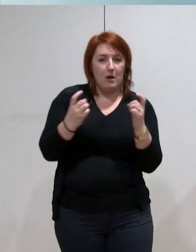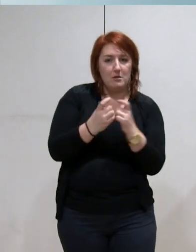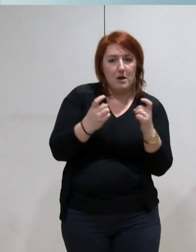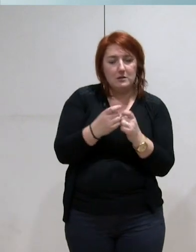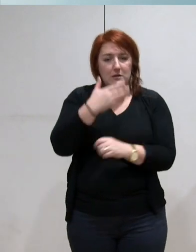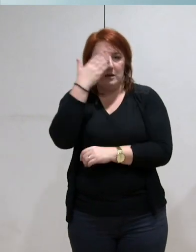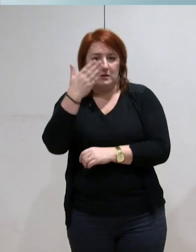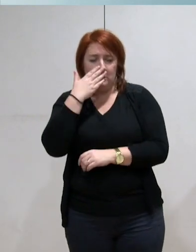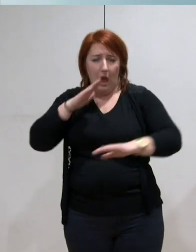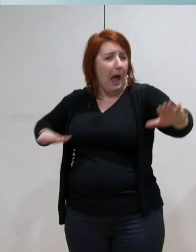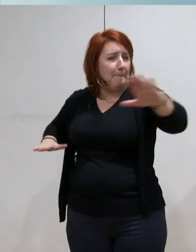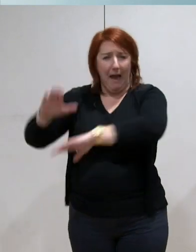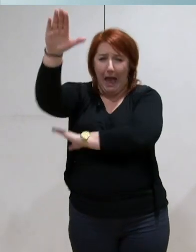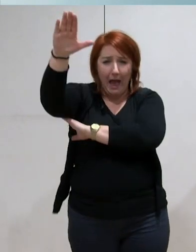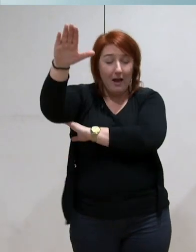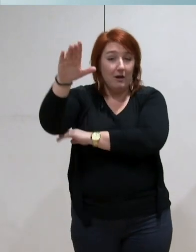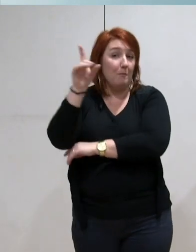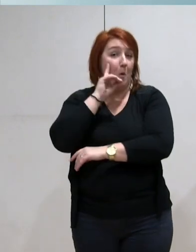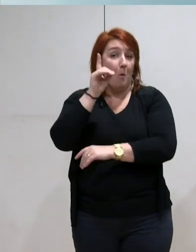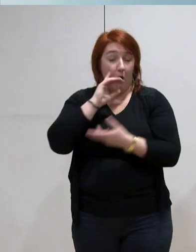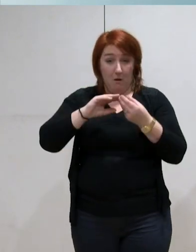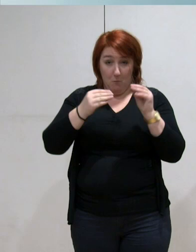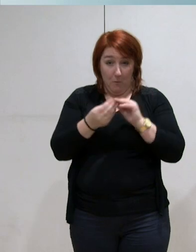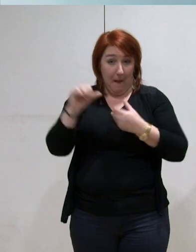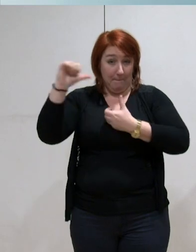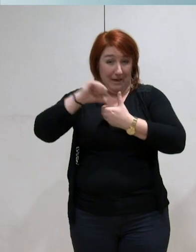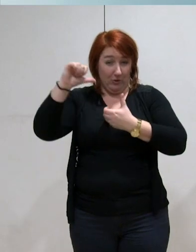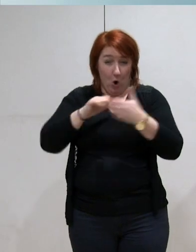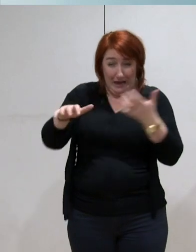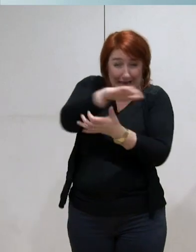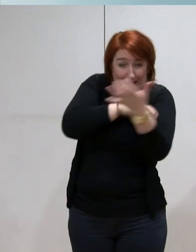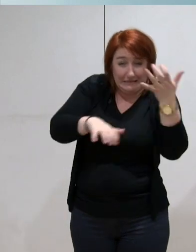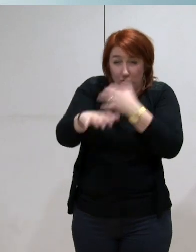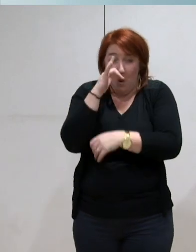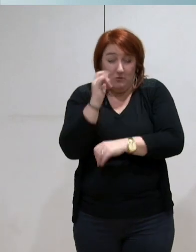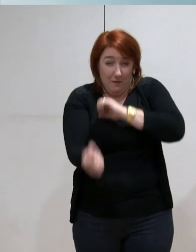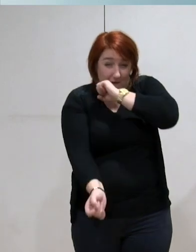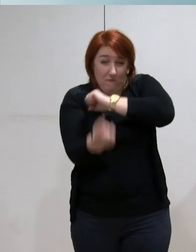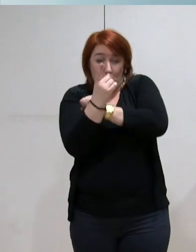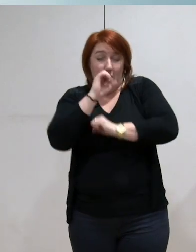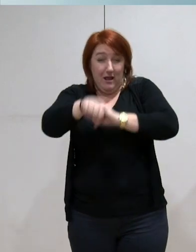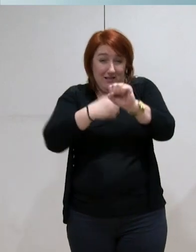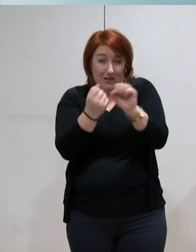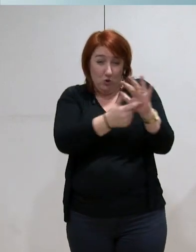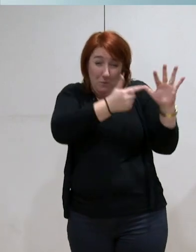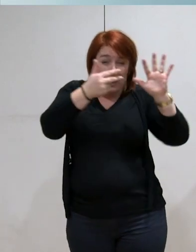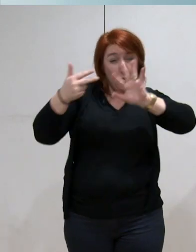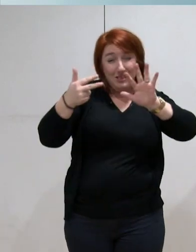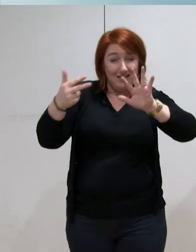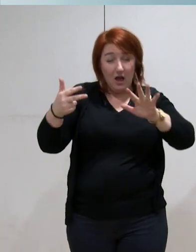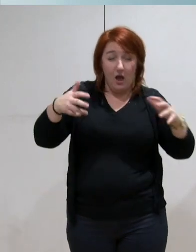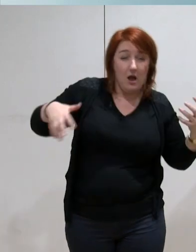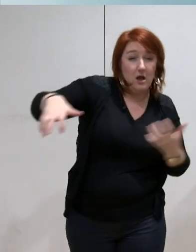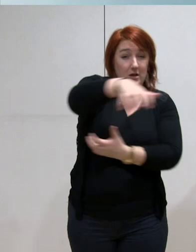lié à une des plus graves crises pétrolières qu'avait connu le monde occidental à l'été 2008 avec le triplement du